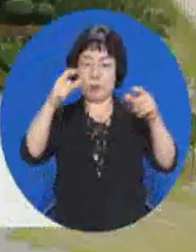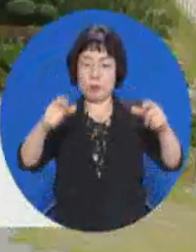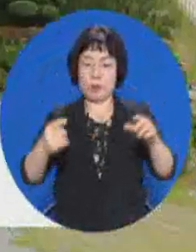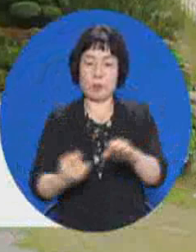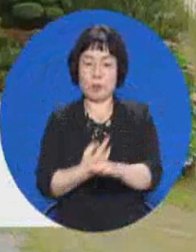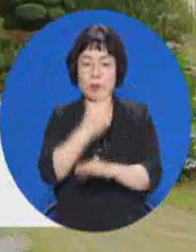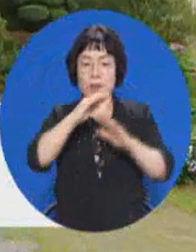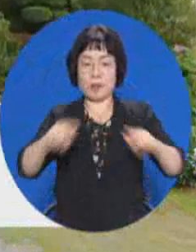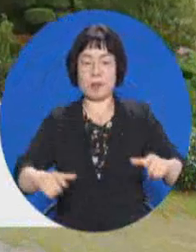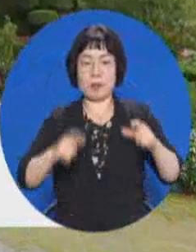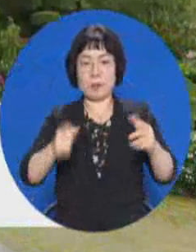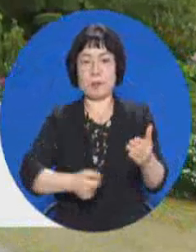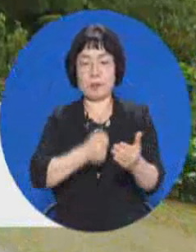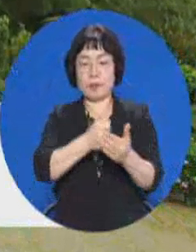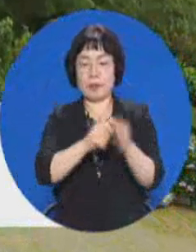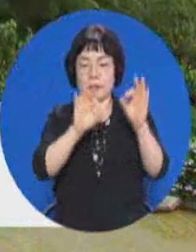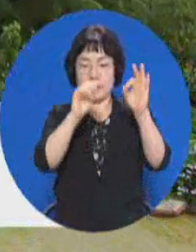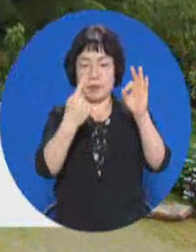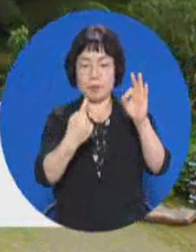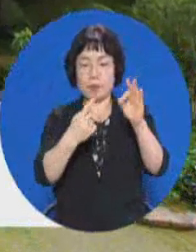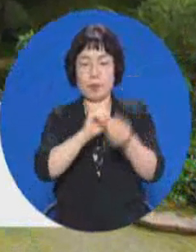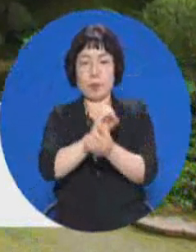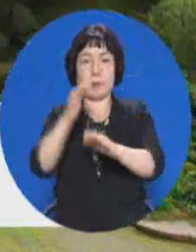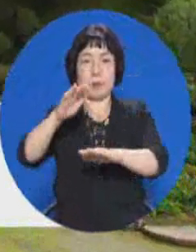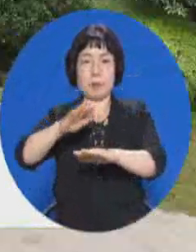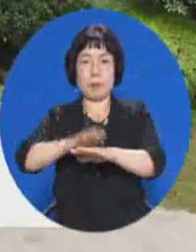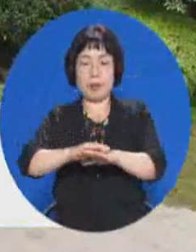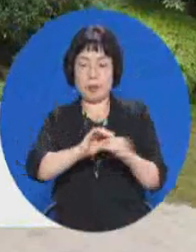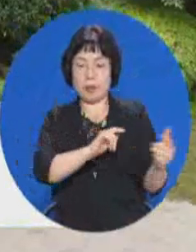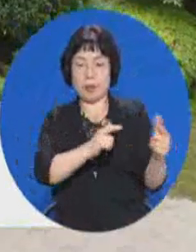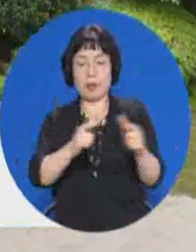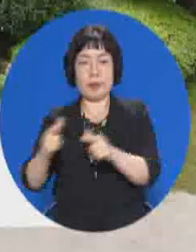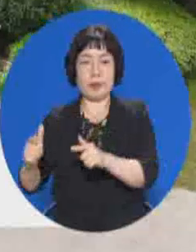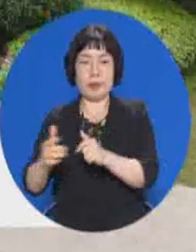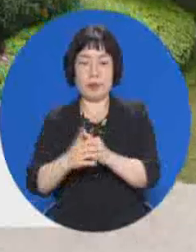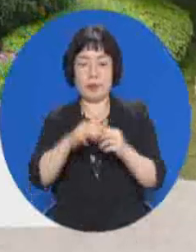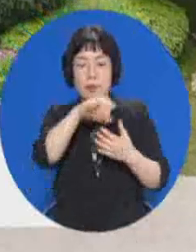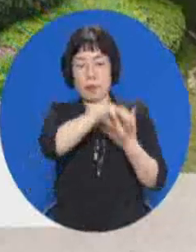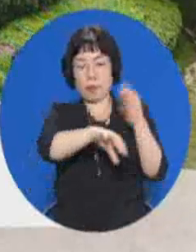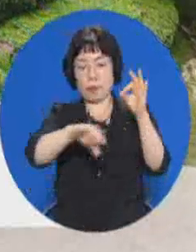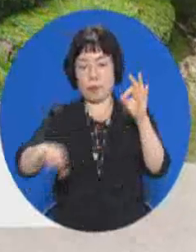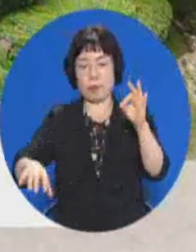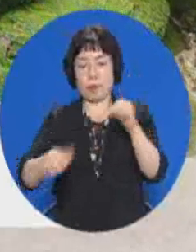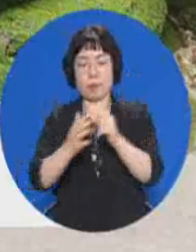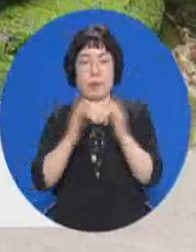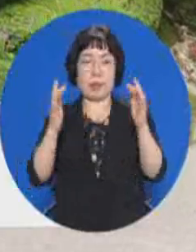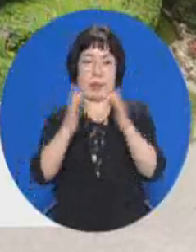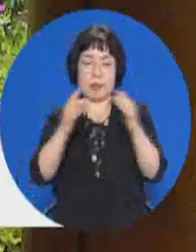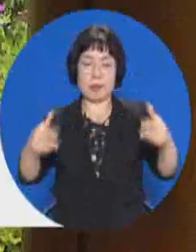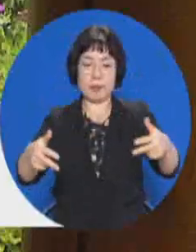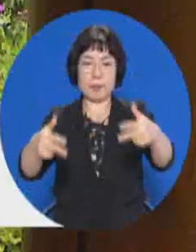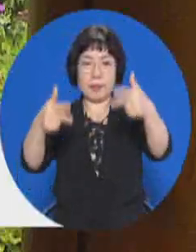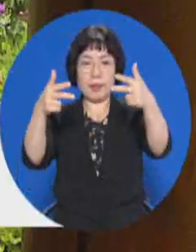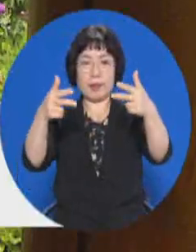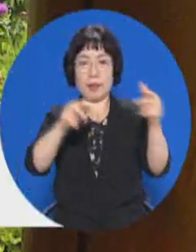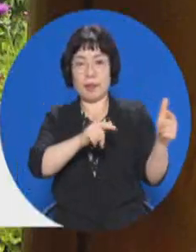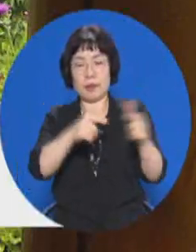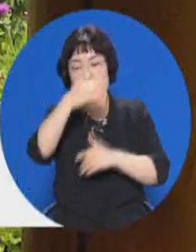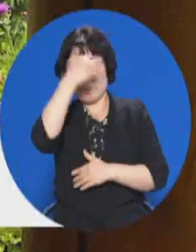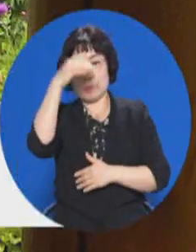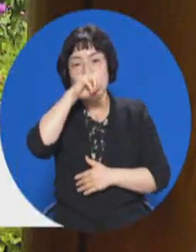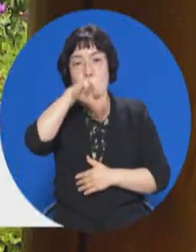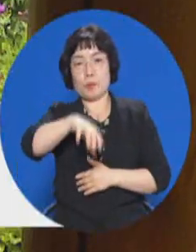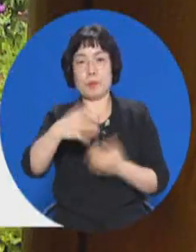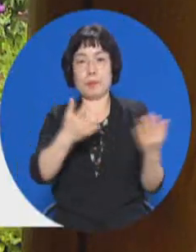밖에도 전남도 지정 10호 민간 정원인 하담정을 포함해 10여 곳의 언택트 힐링 휴양 관광 명소들이 산재해